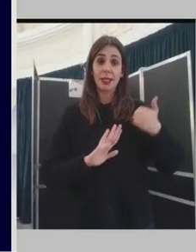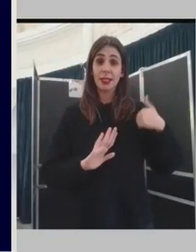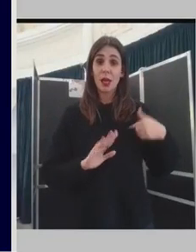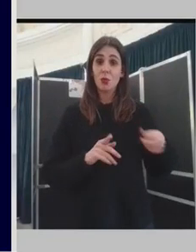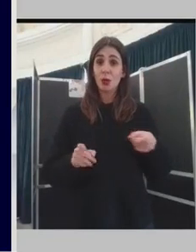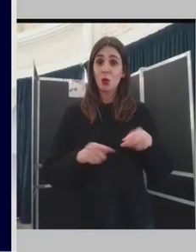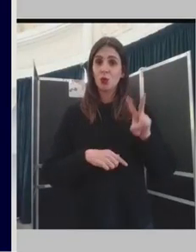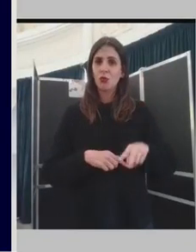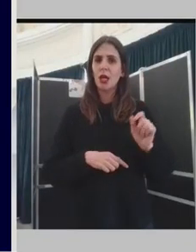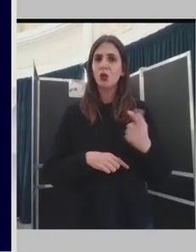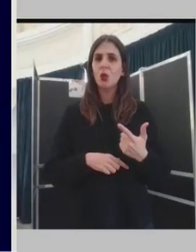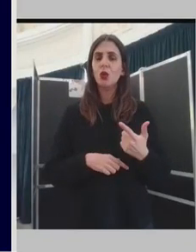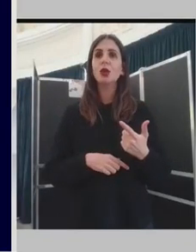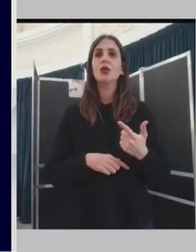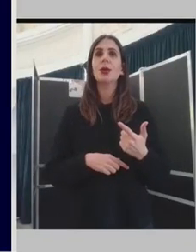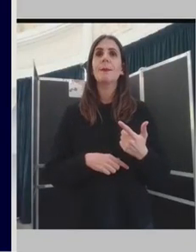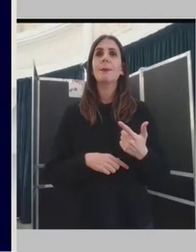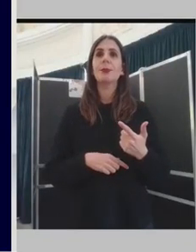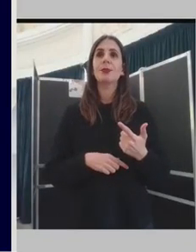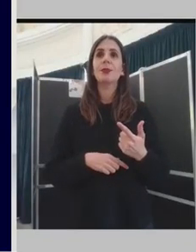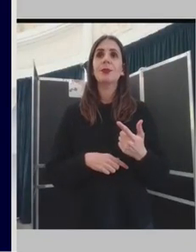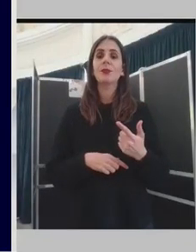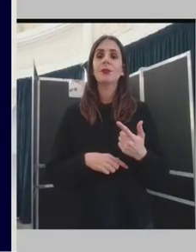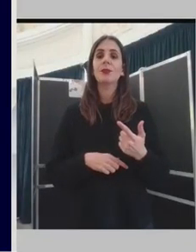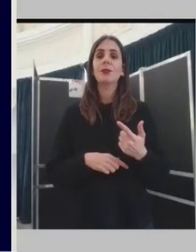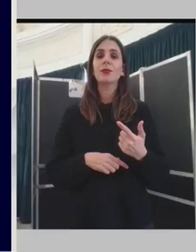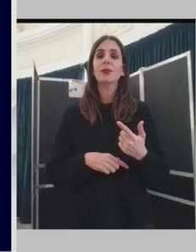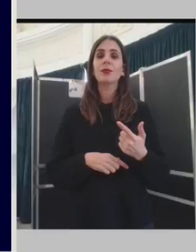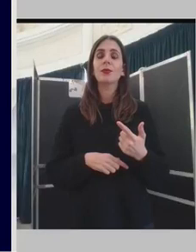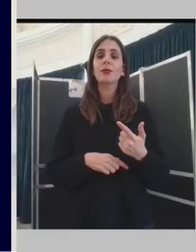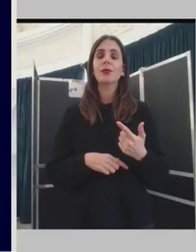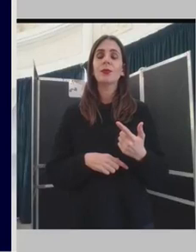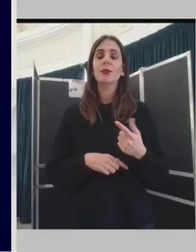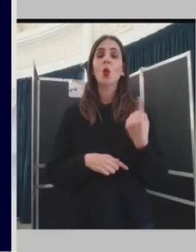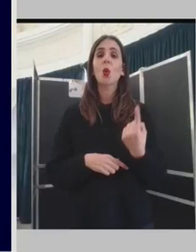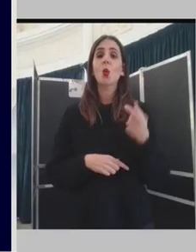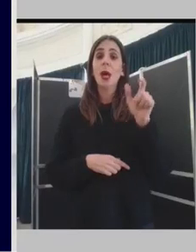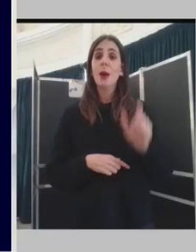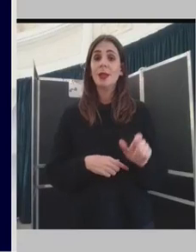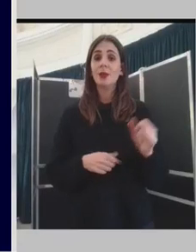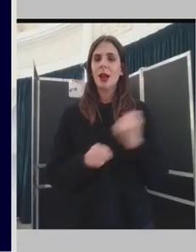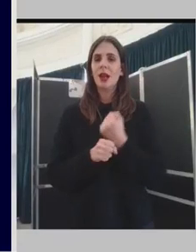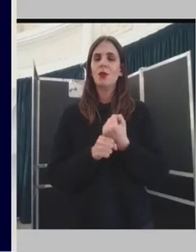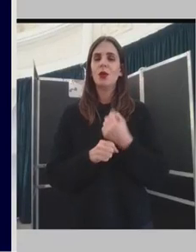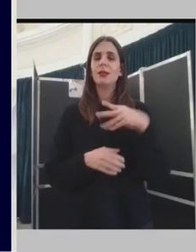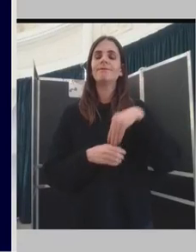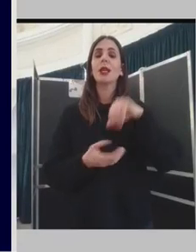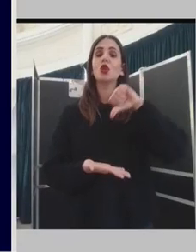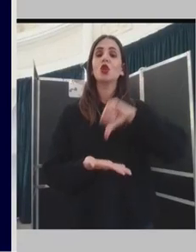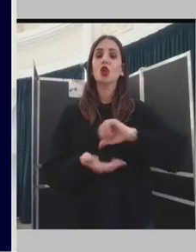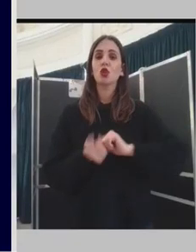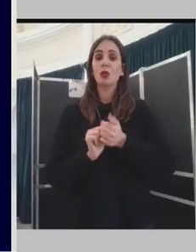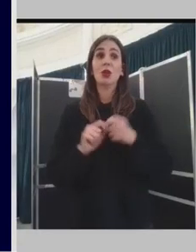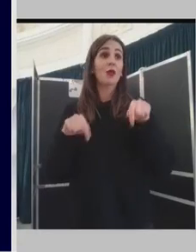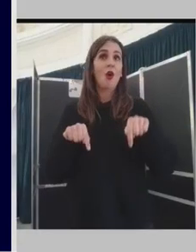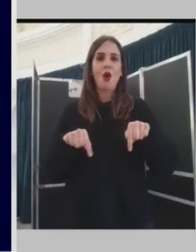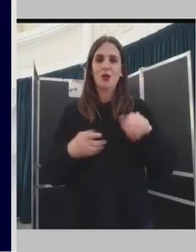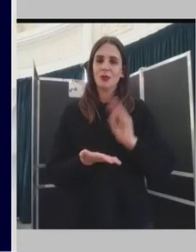anche prima una persona dei centri sportivi che è qui oggi con noi, da